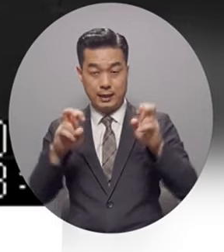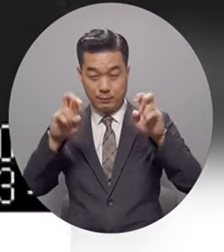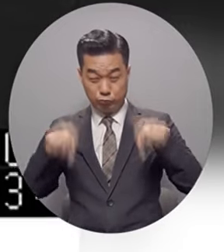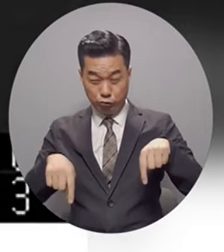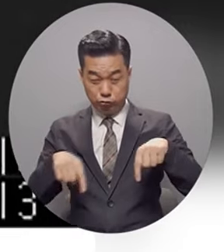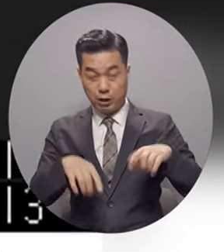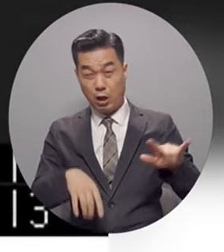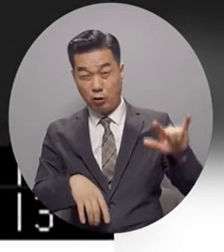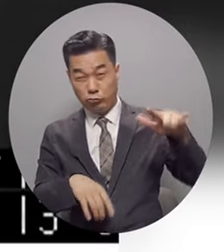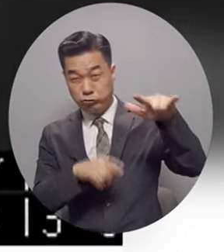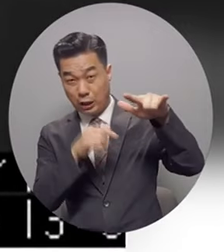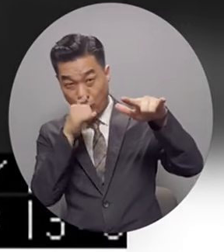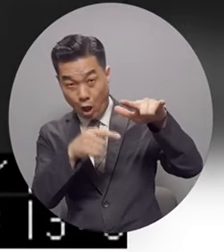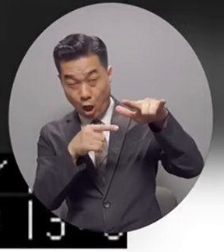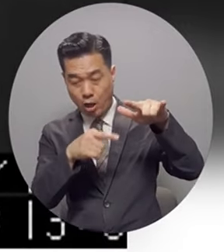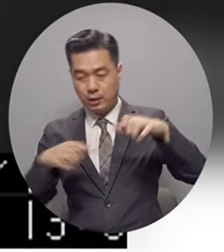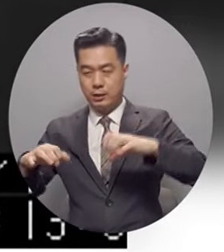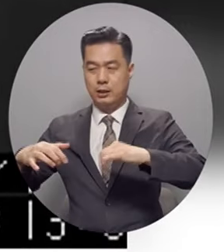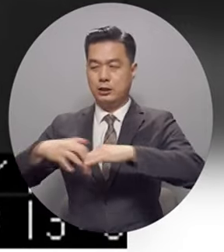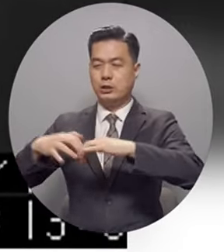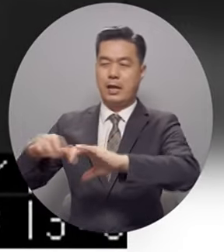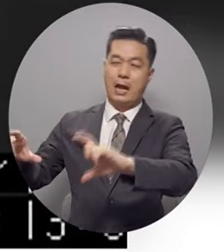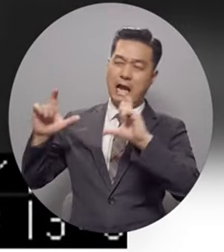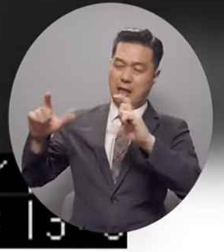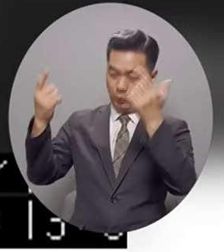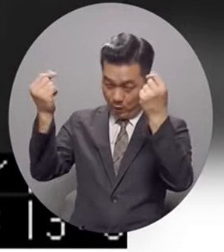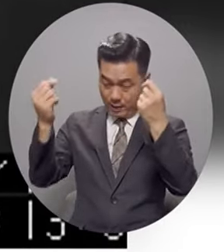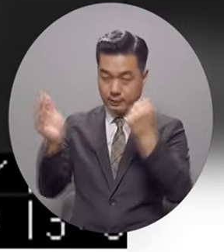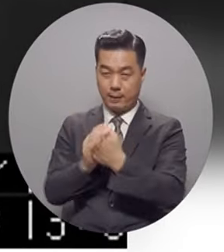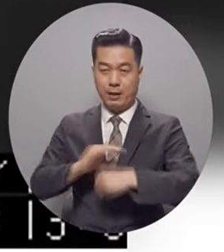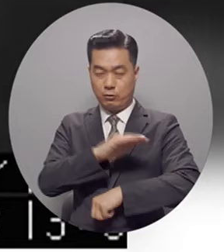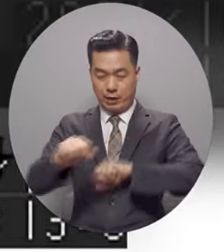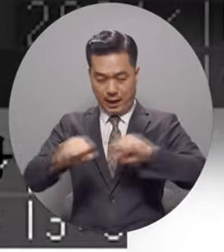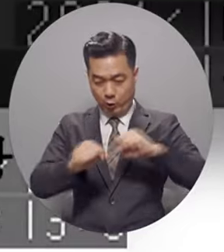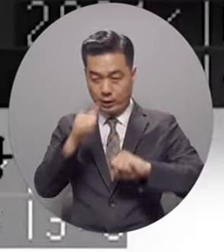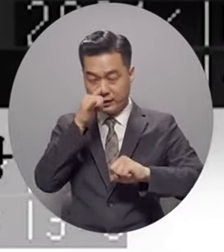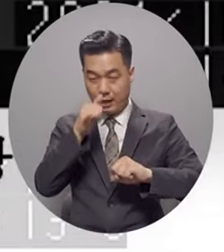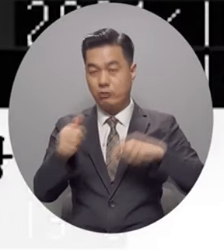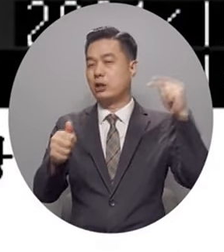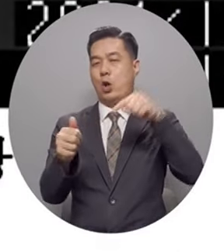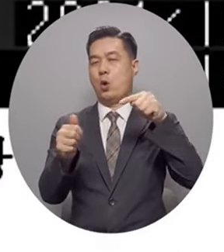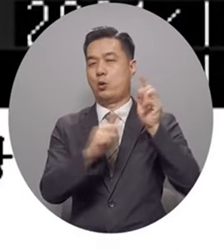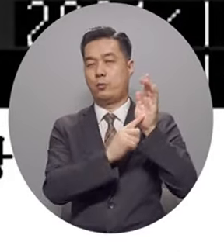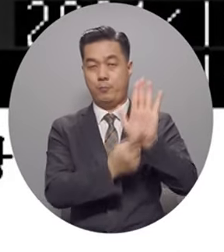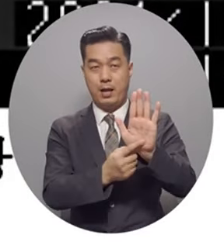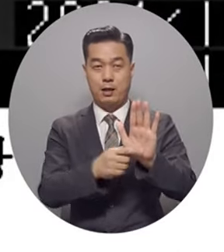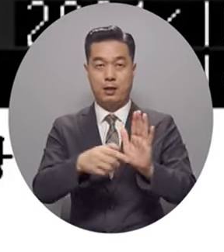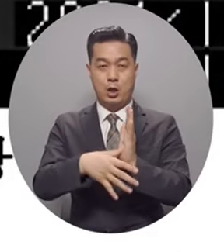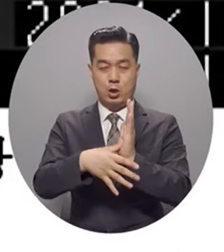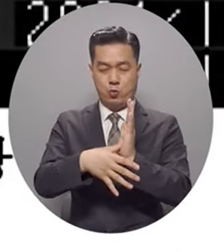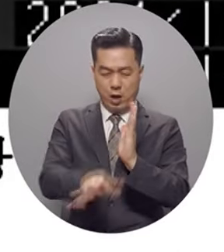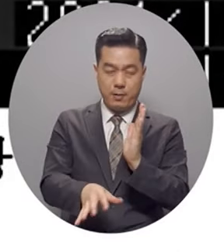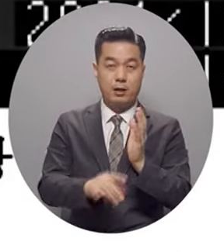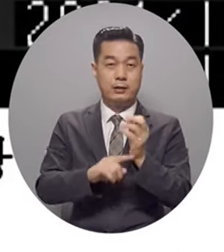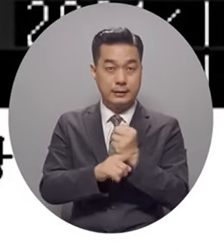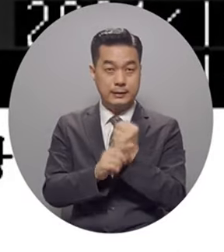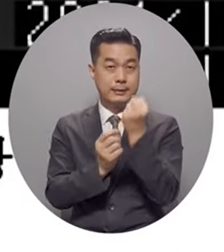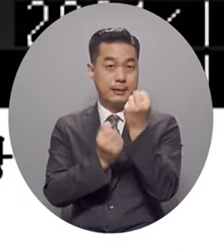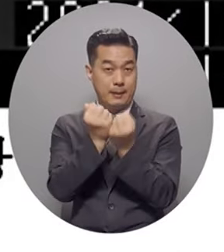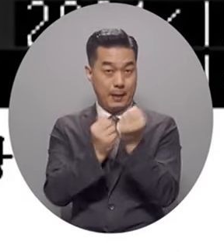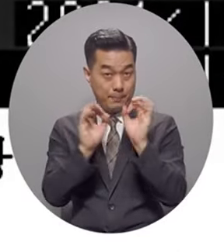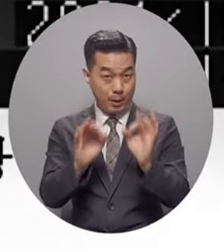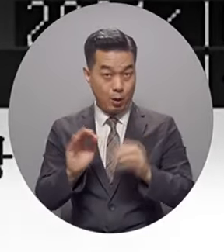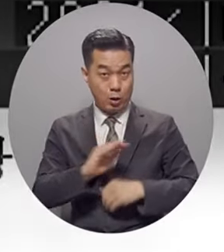때에는 선전 포고로 여기고 우리의 판단대로 행동할 것임을 경고한다 괴멸이라는 단어의 뜻풀이를 해보고